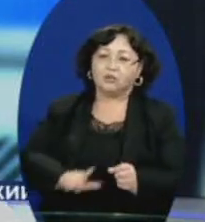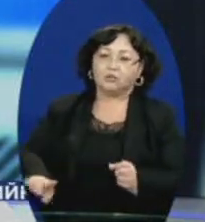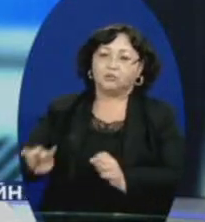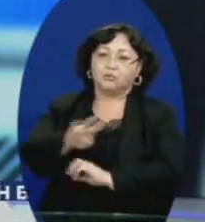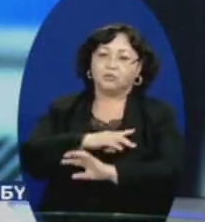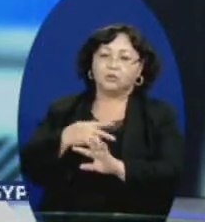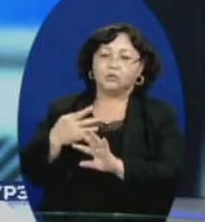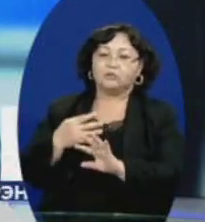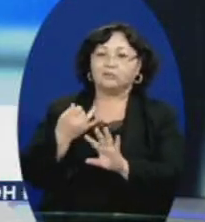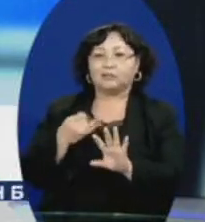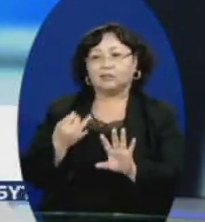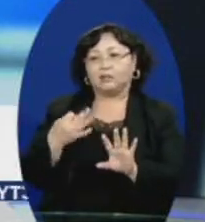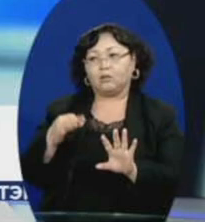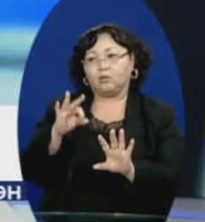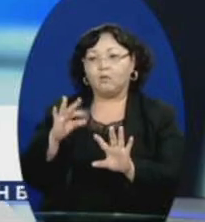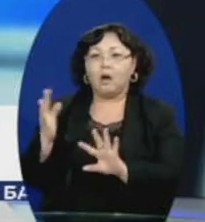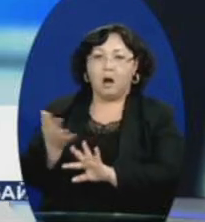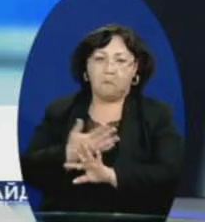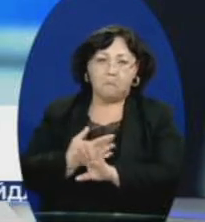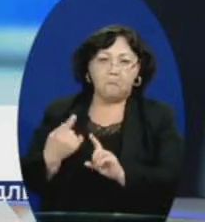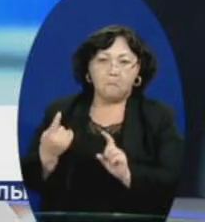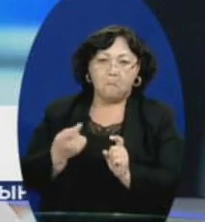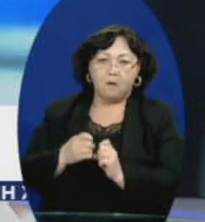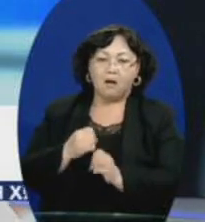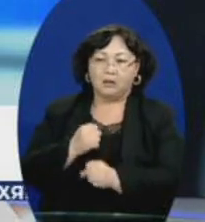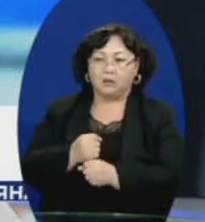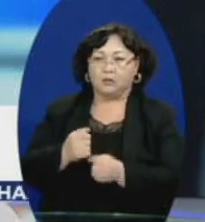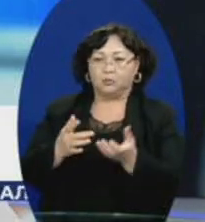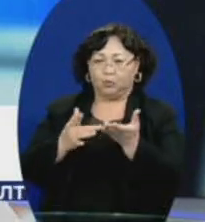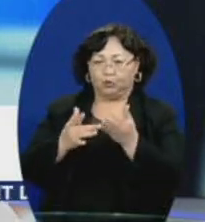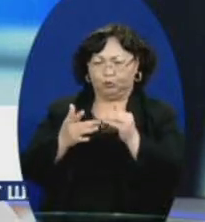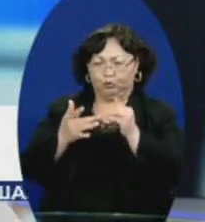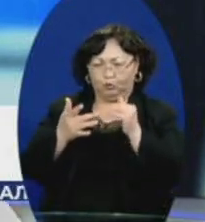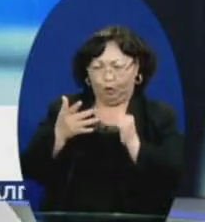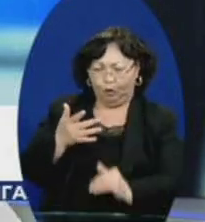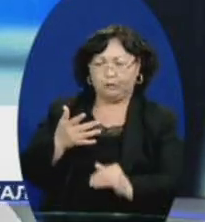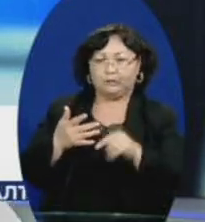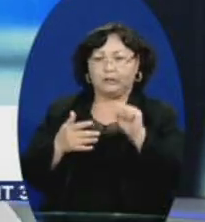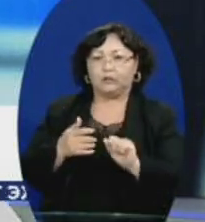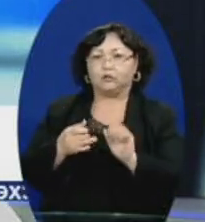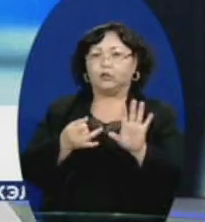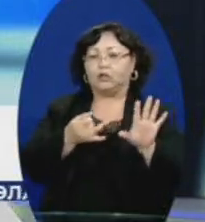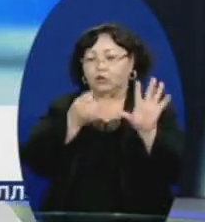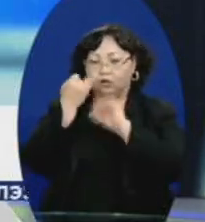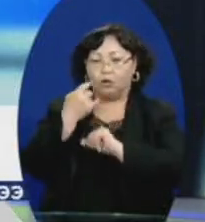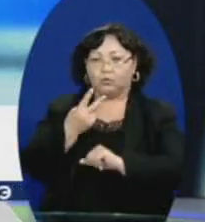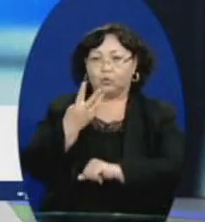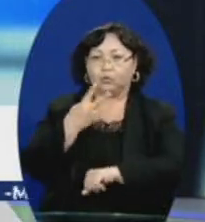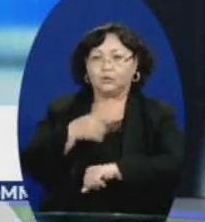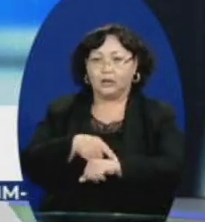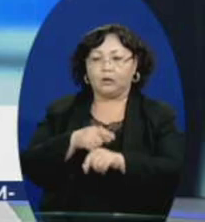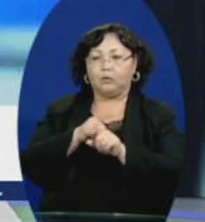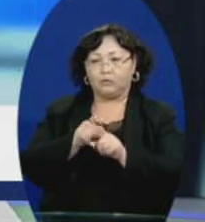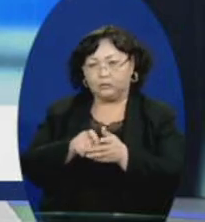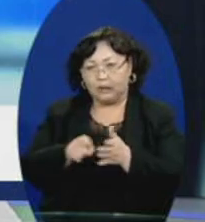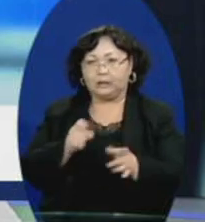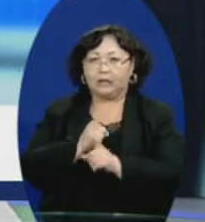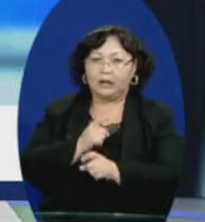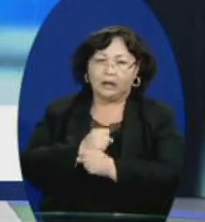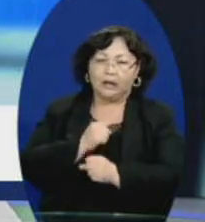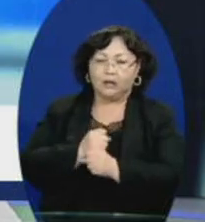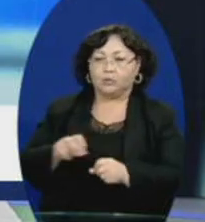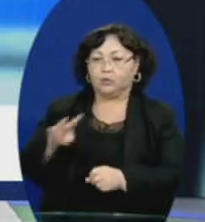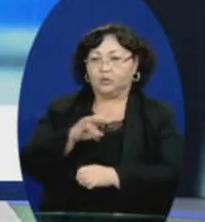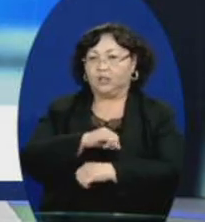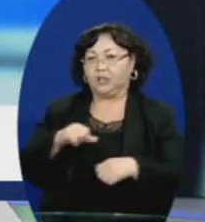70-80% нь бүрэн хүрч ажиллаж байна. Дундчаас доогуур цахинтай тэд 7 хоногийн 24 цаг амралтгүй ажиллаж байдаг юм. Ийм дэхвчлэн нутгийн